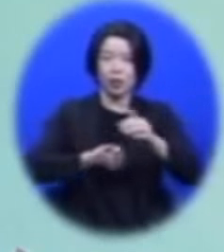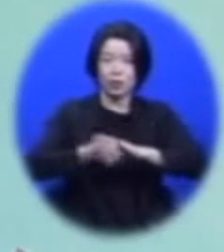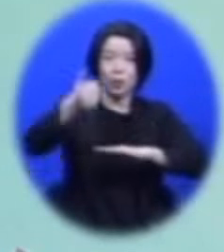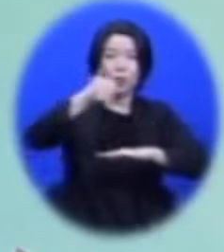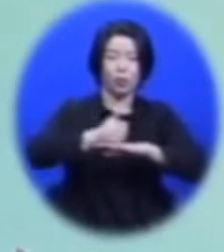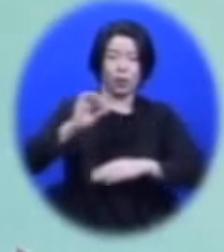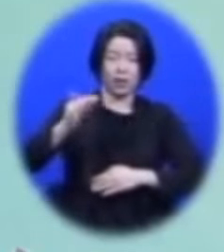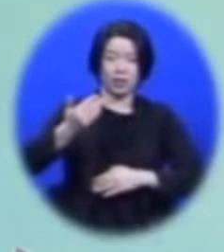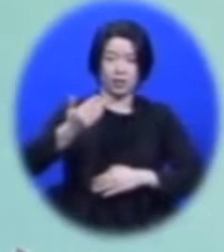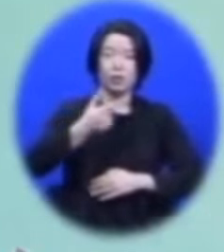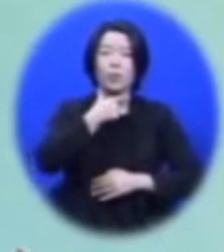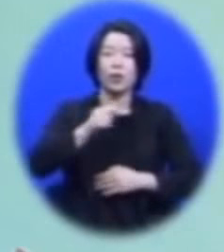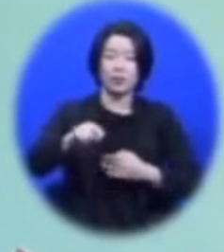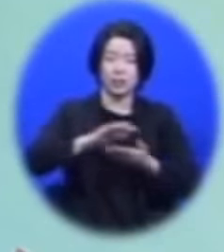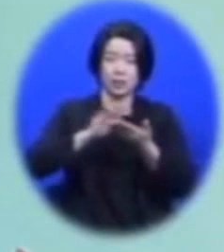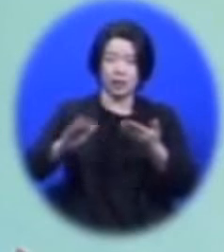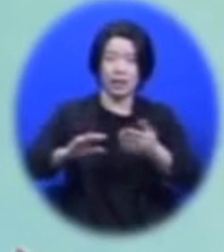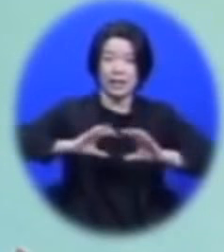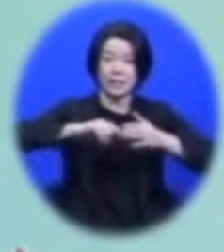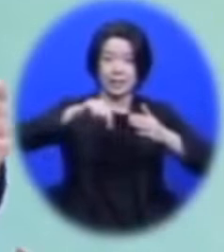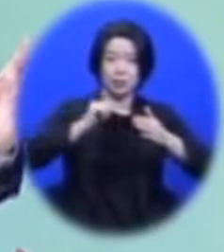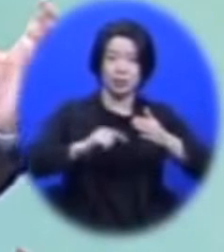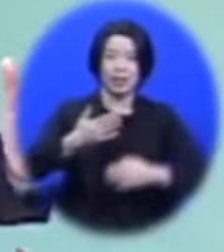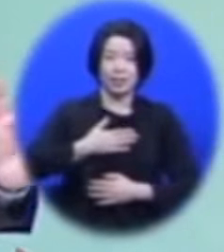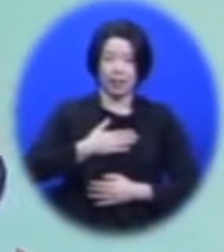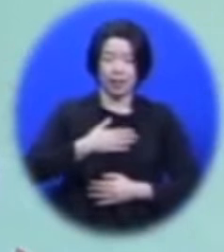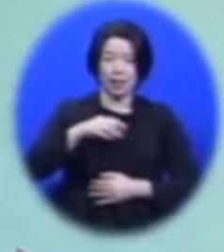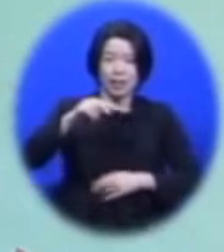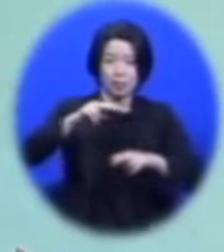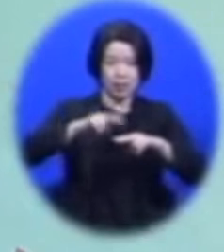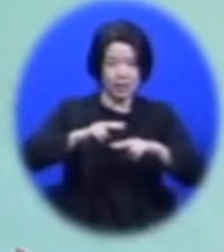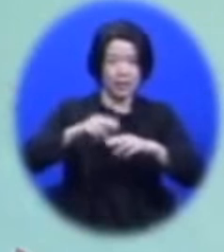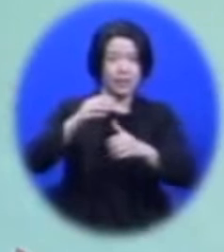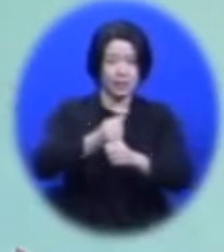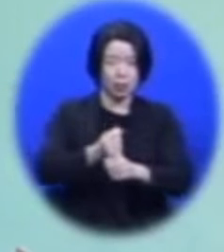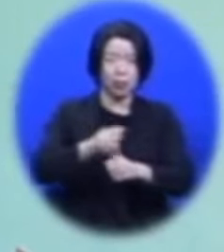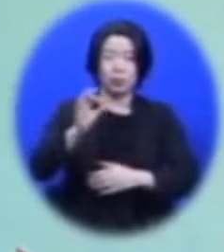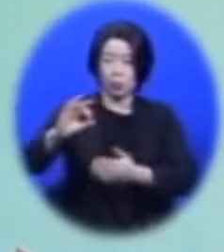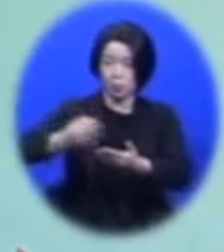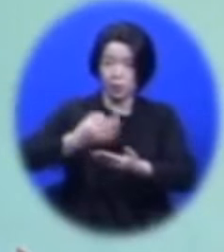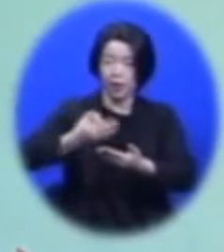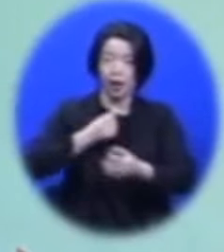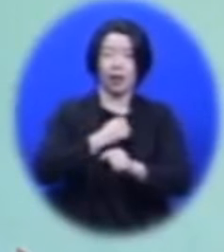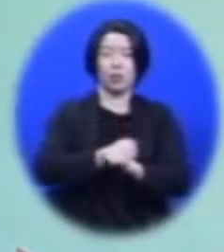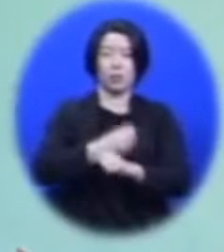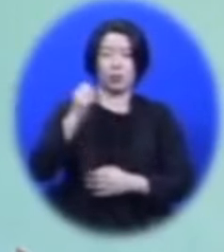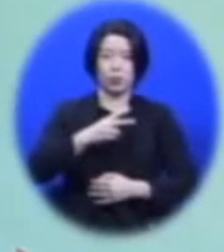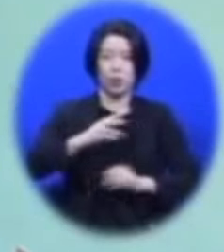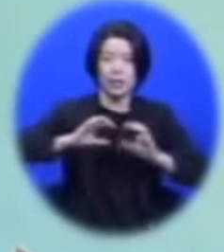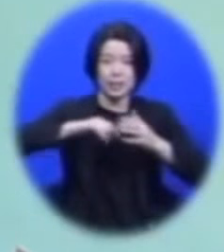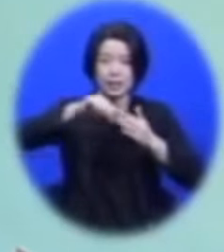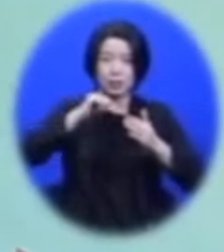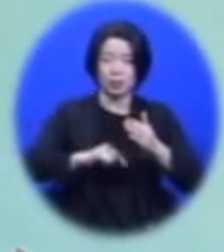원합니다. 세상에서 내가 자리를 잡고 또 돈을 벌고 또 세상에서